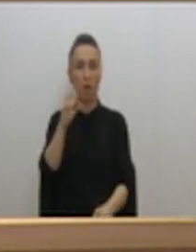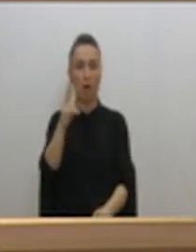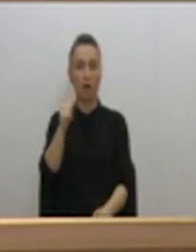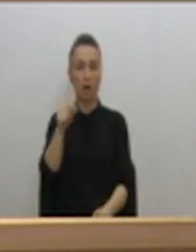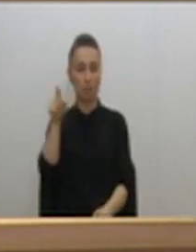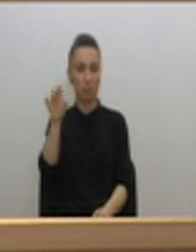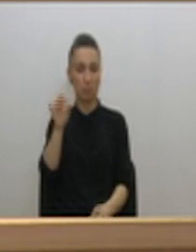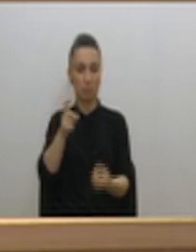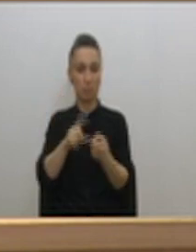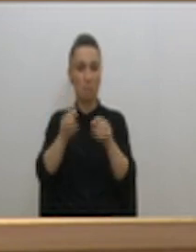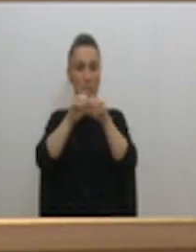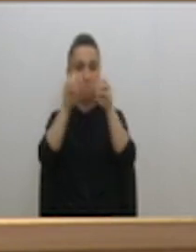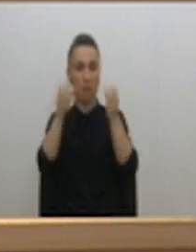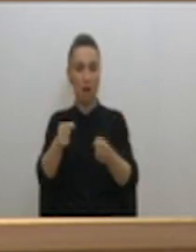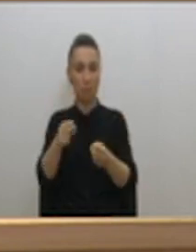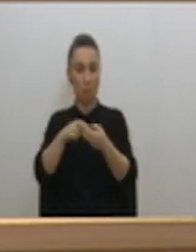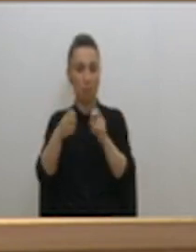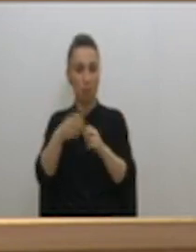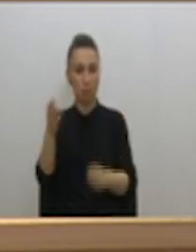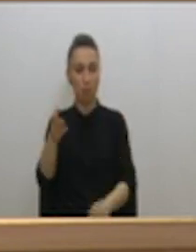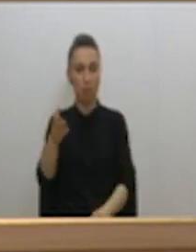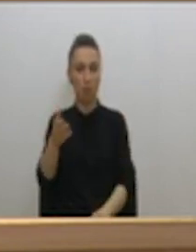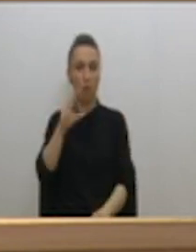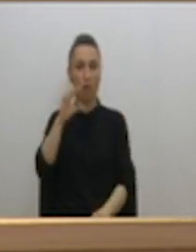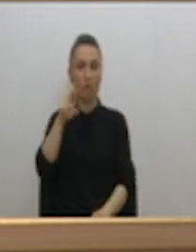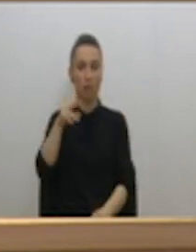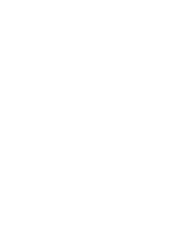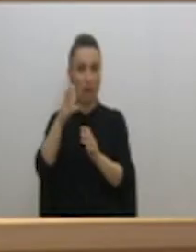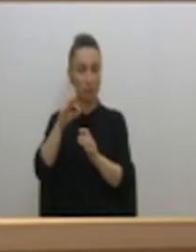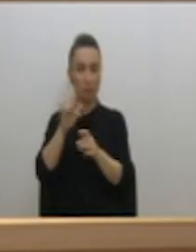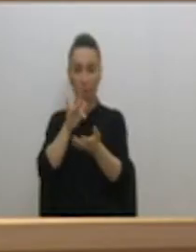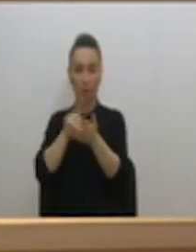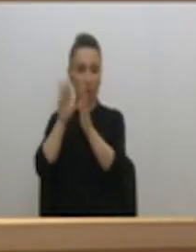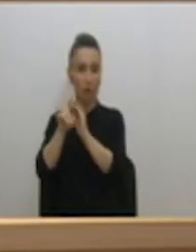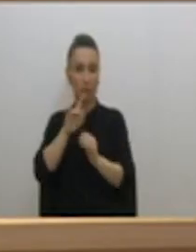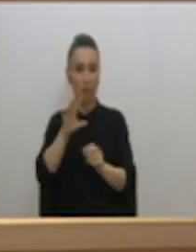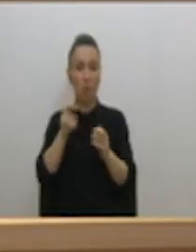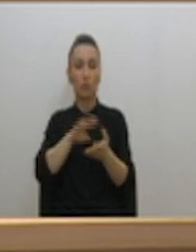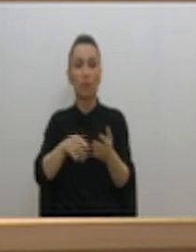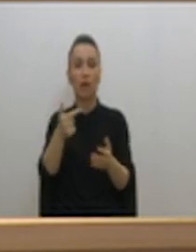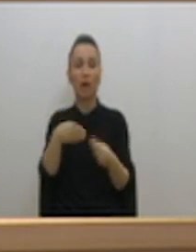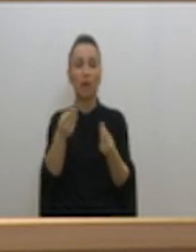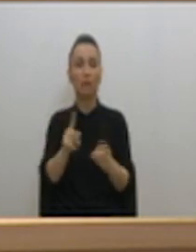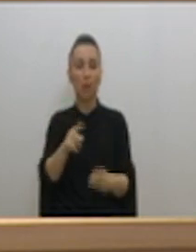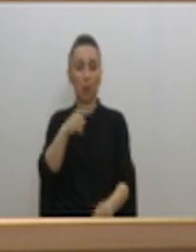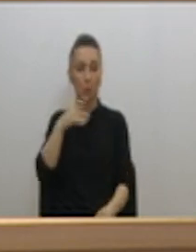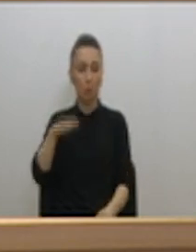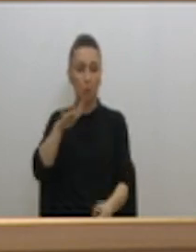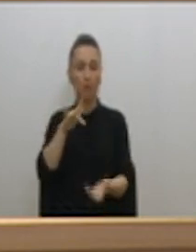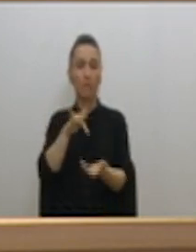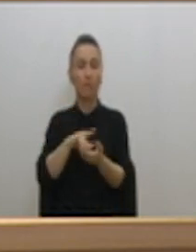ამხელენ. მაკდონალდსი ყოფილა პრობლემა, ჰოლივუდი ყოფილა თურმე პრობლემა ამ ქვეყნის. უსაფრთხოების გარანტია რა არ? რუსეთი